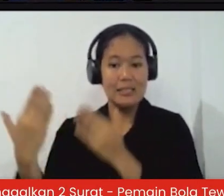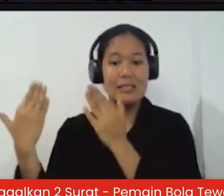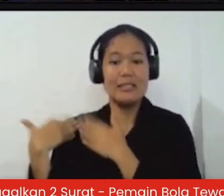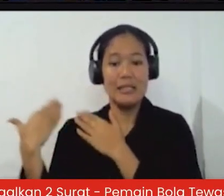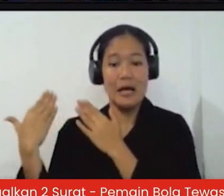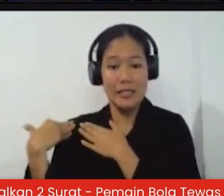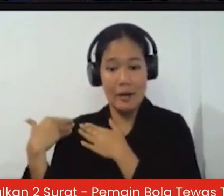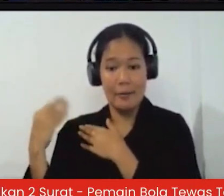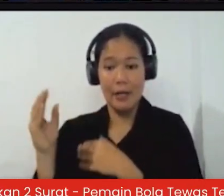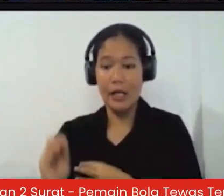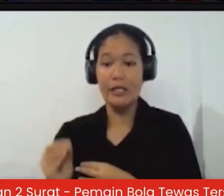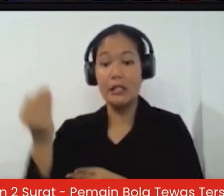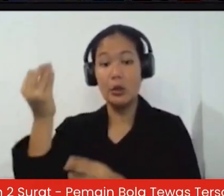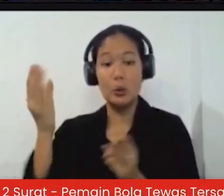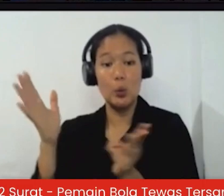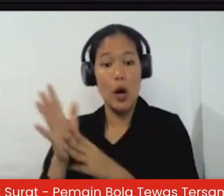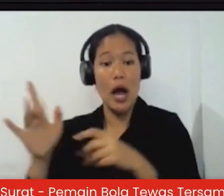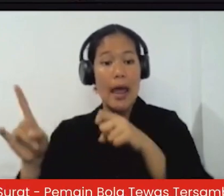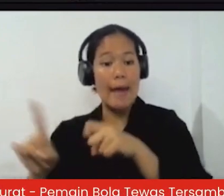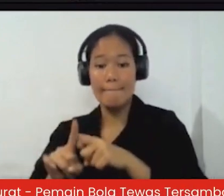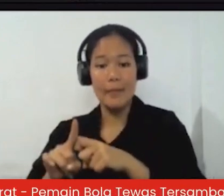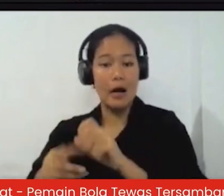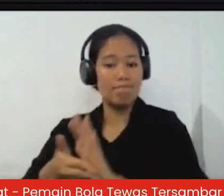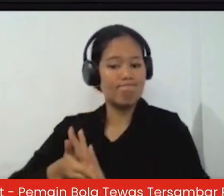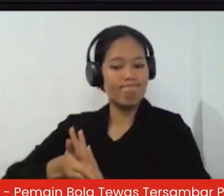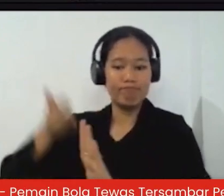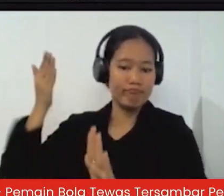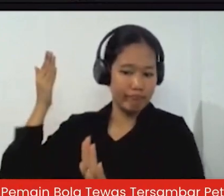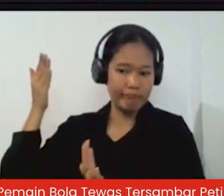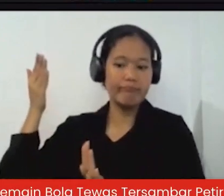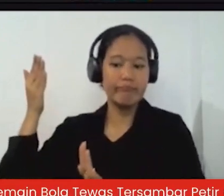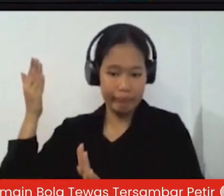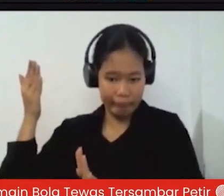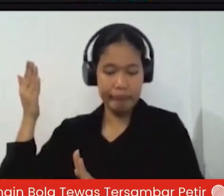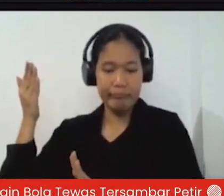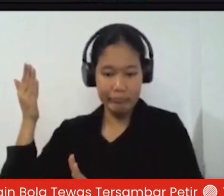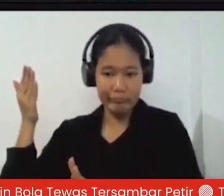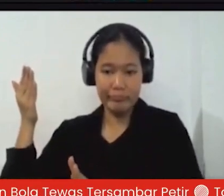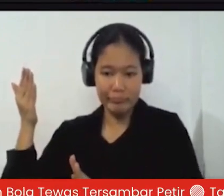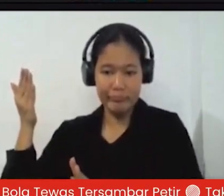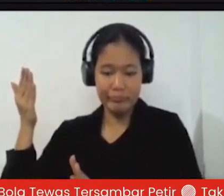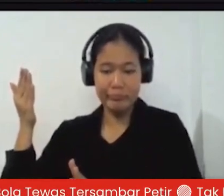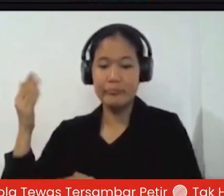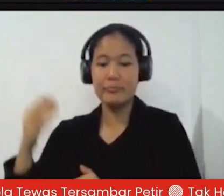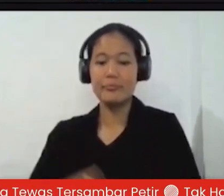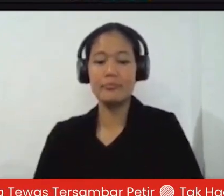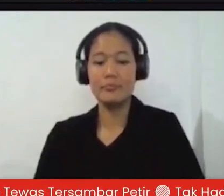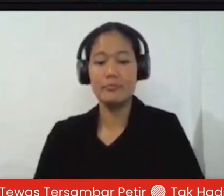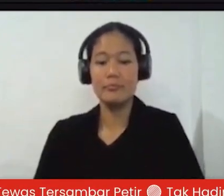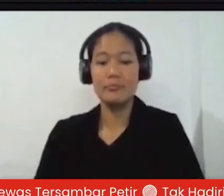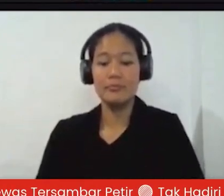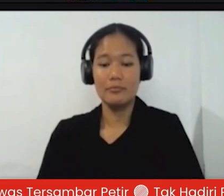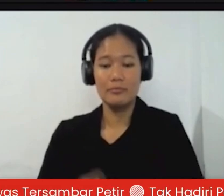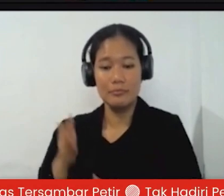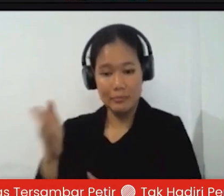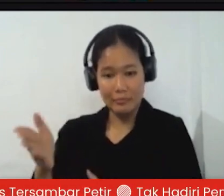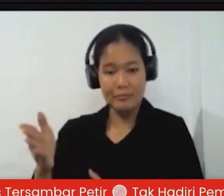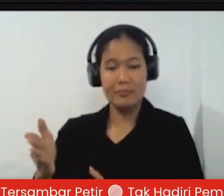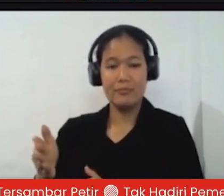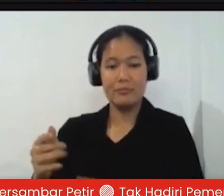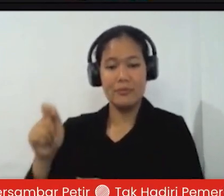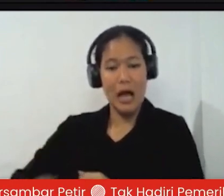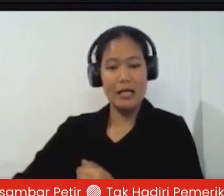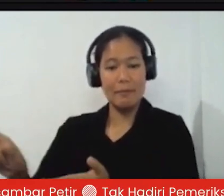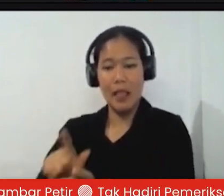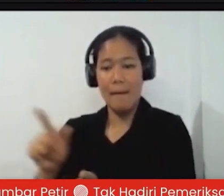sanksi pemberhentian dari jabatan Ketua Mahkamah Konstitusi kepada hakim terlapor